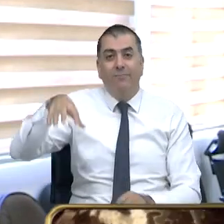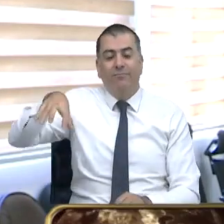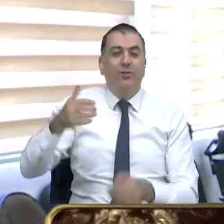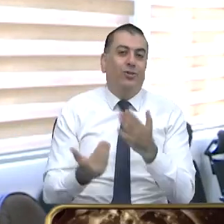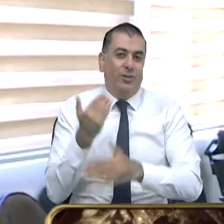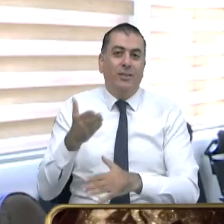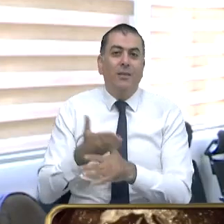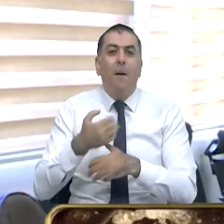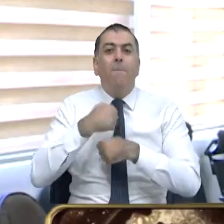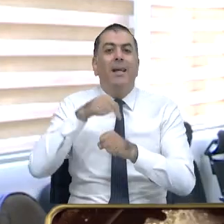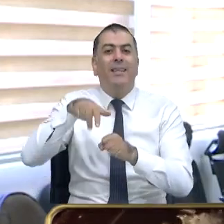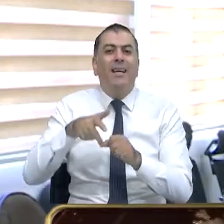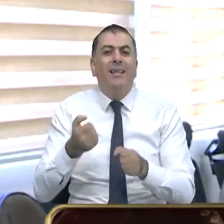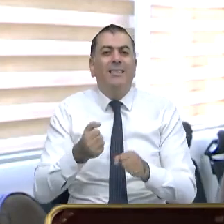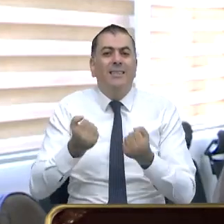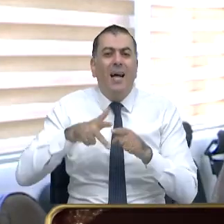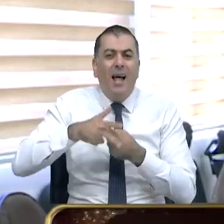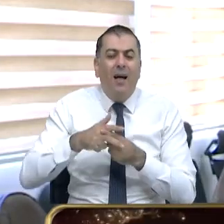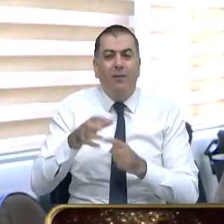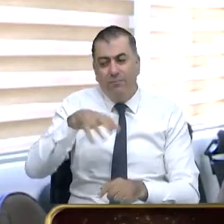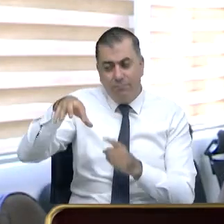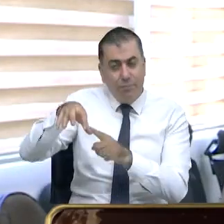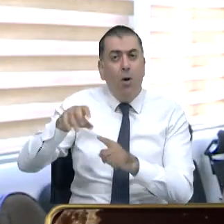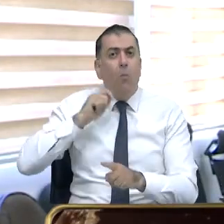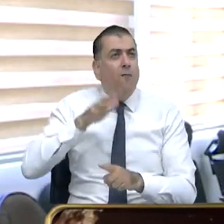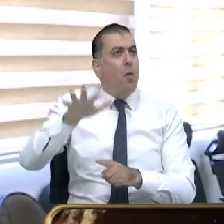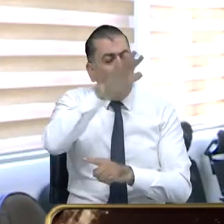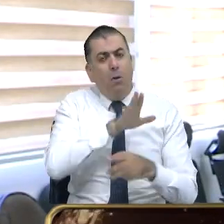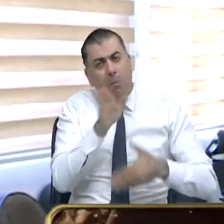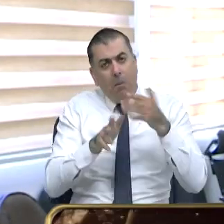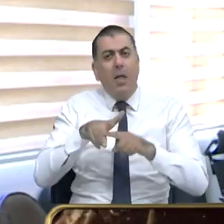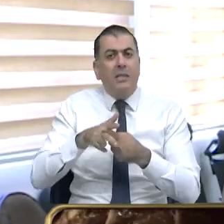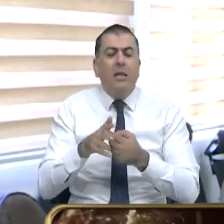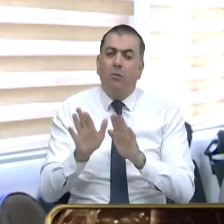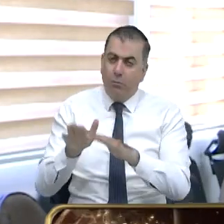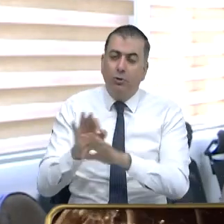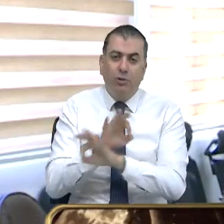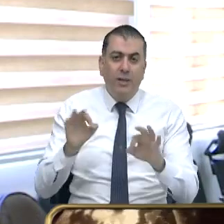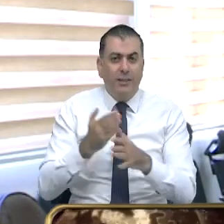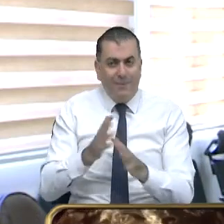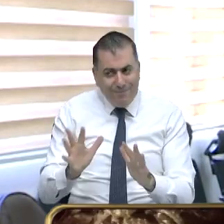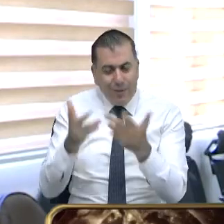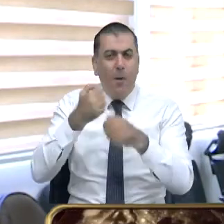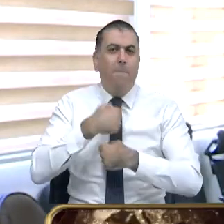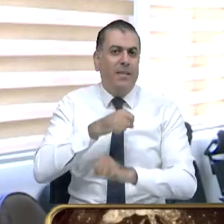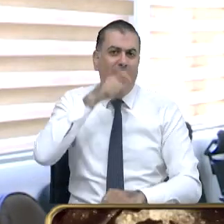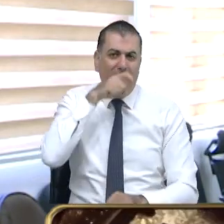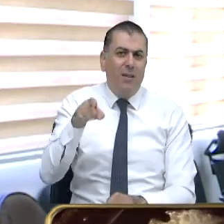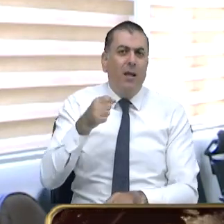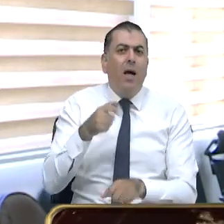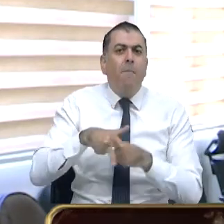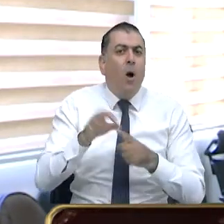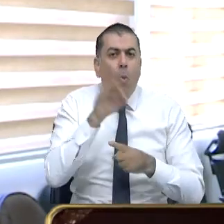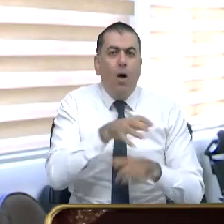اليات البلديات ليس فقط ولكن بالمحافظات الاخرى وايضا هو فرصه استثماريه لبلديه الطفيله ومن ثم كان هنالك اجتماع